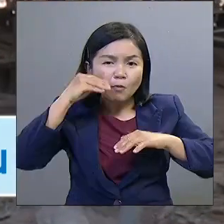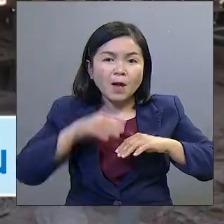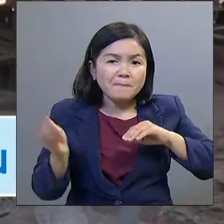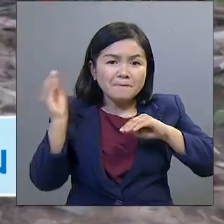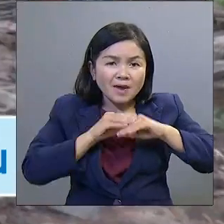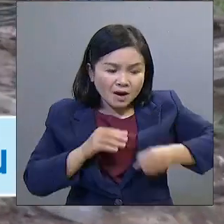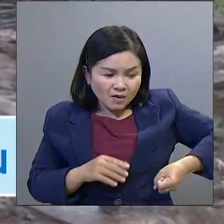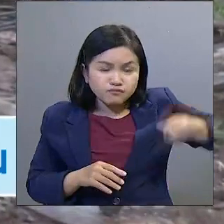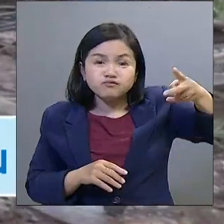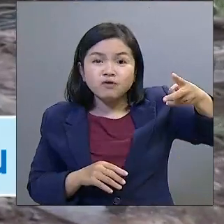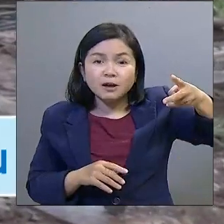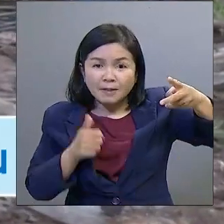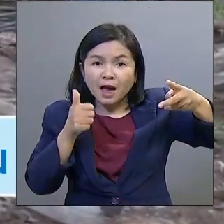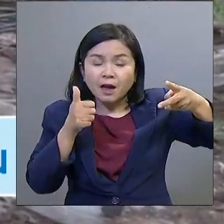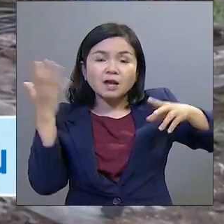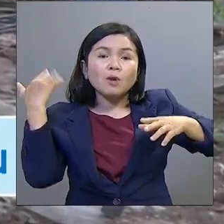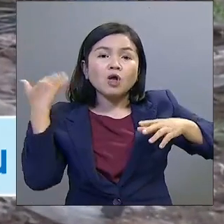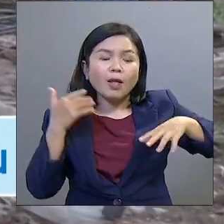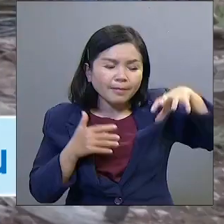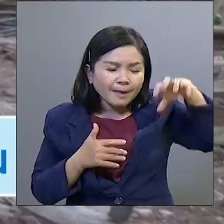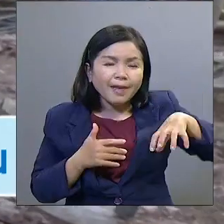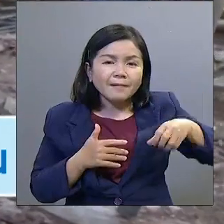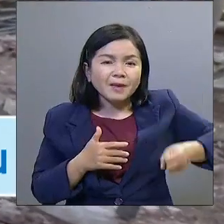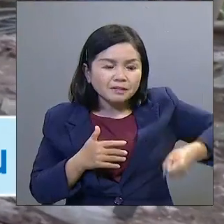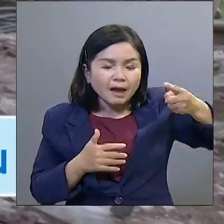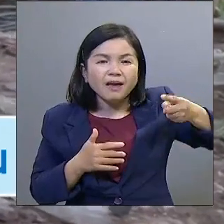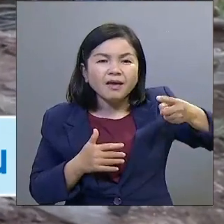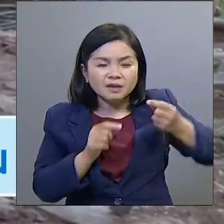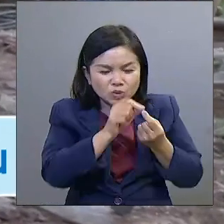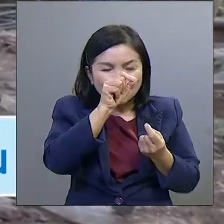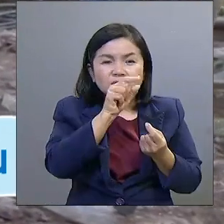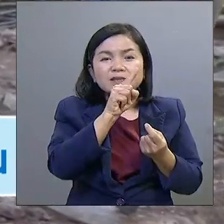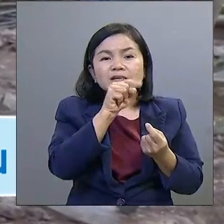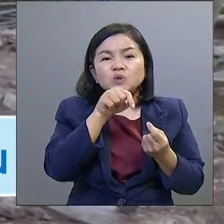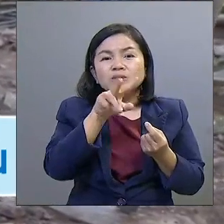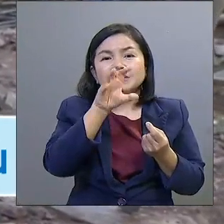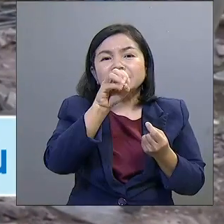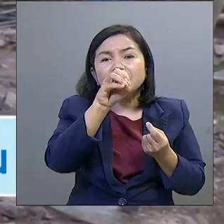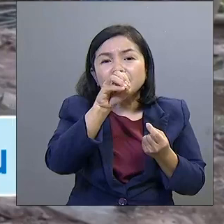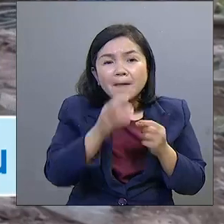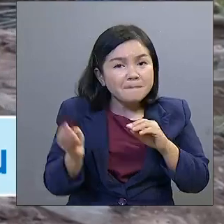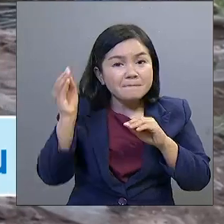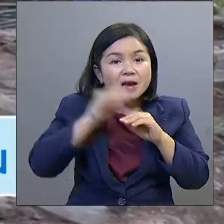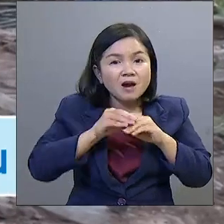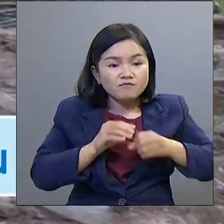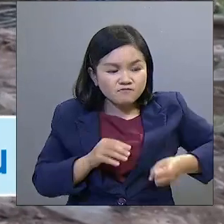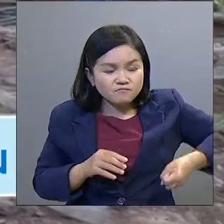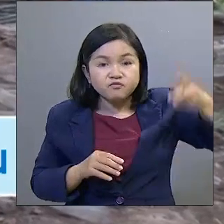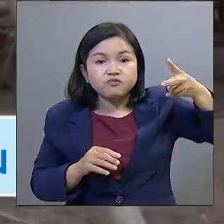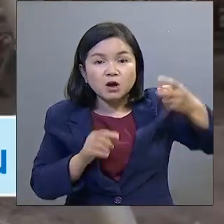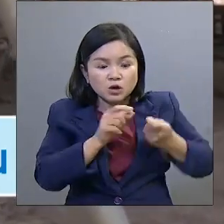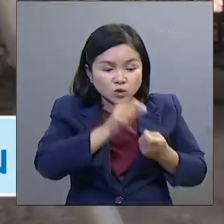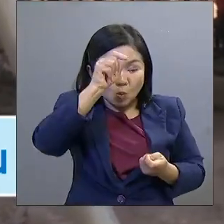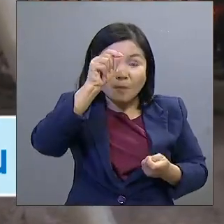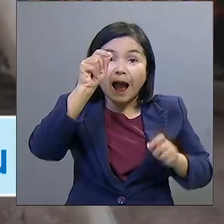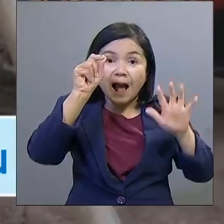วัดให้สูงขึ้นหน่อยจากเดิมเนี่ยนะคะเสาปูนของศาลาวัดสูงประมาณ1.5 เมตรดีดขึ้นมาค่ะให้สูงขึ้นเป็น